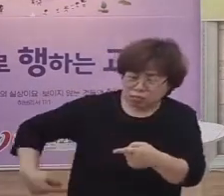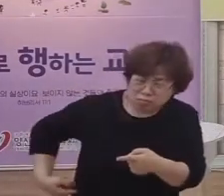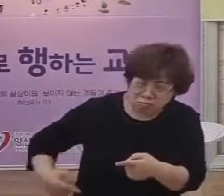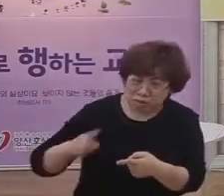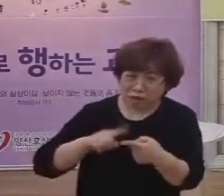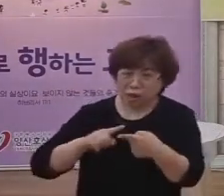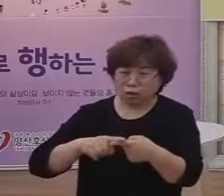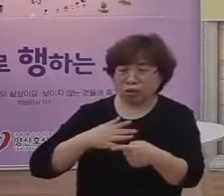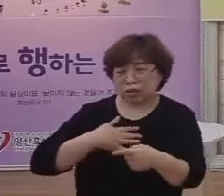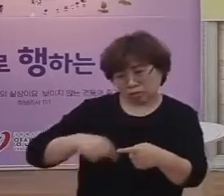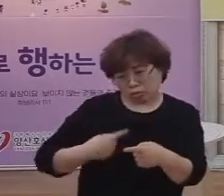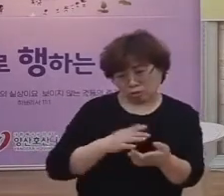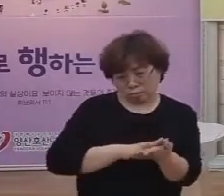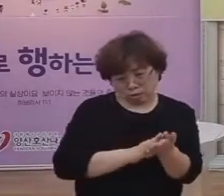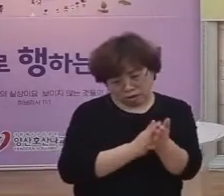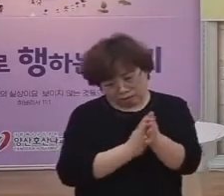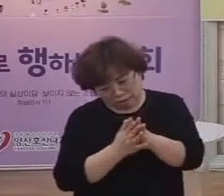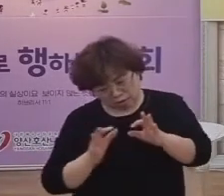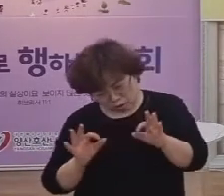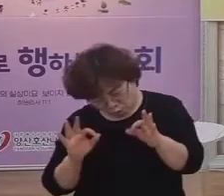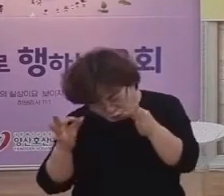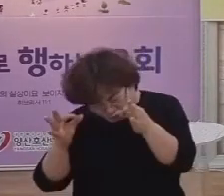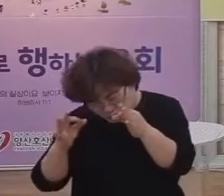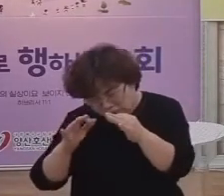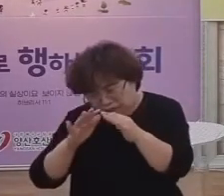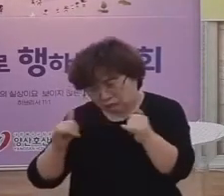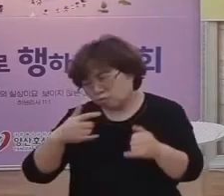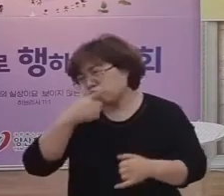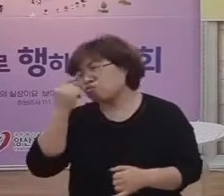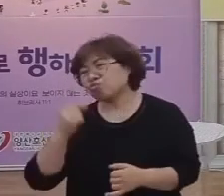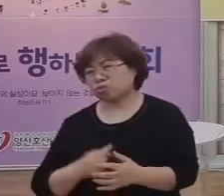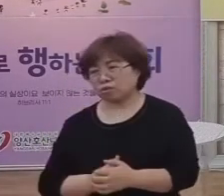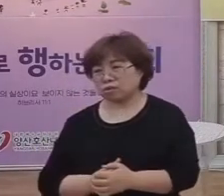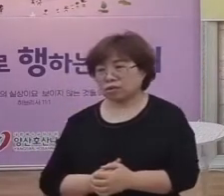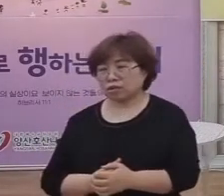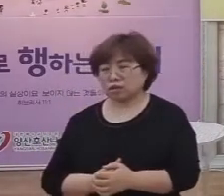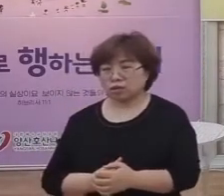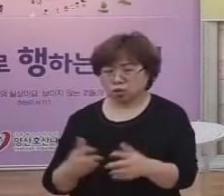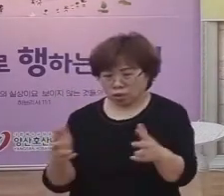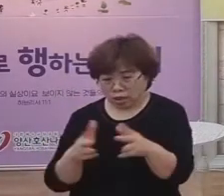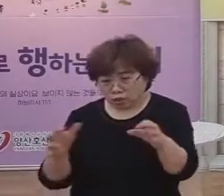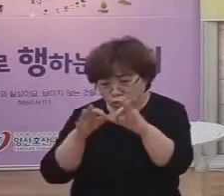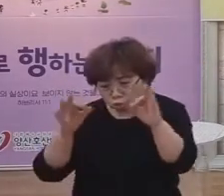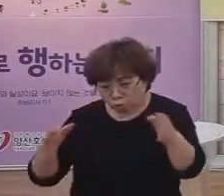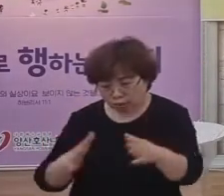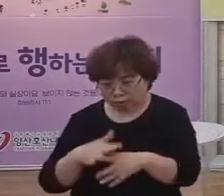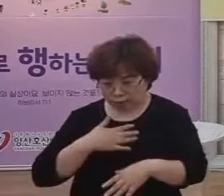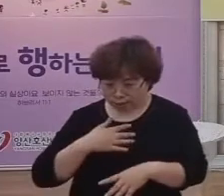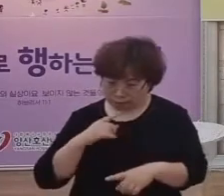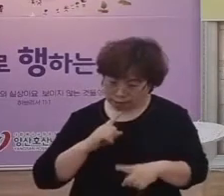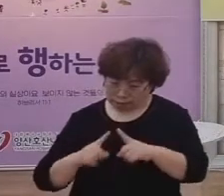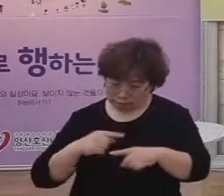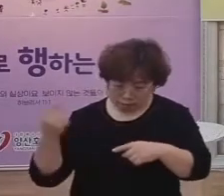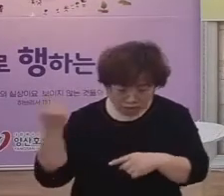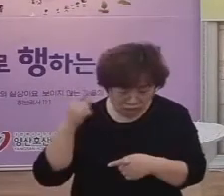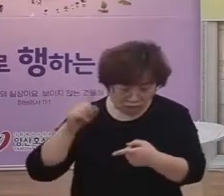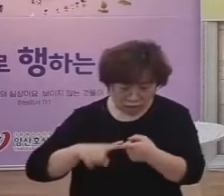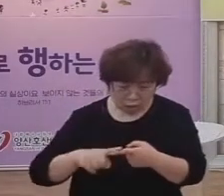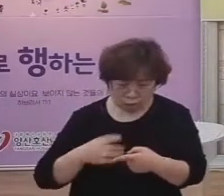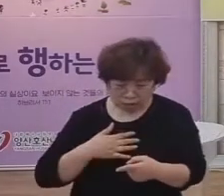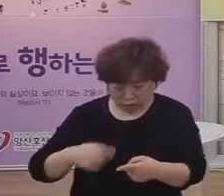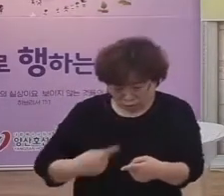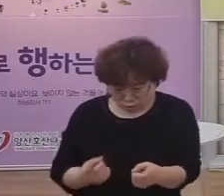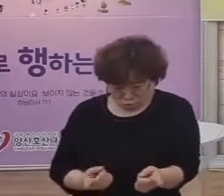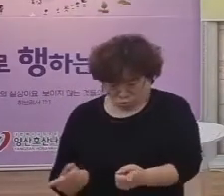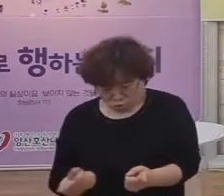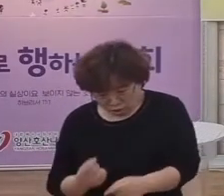주셨든지 하셨으면 그걸 내가 이 한 주간 동안 어떻게 내가 그 말씀을 교정하면서 내가